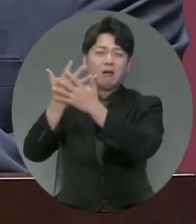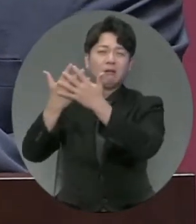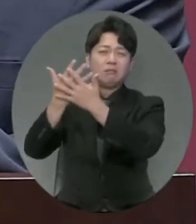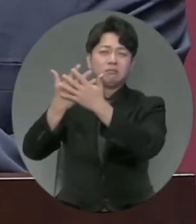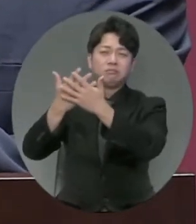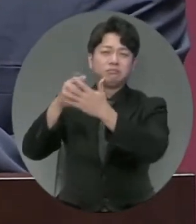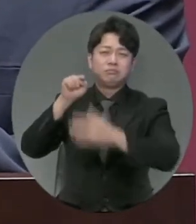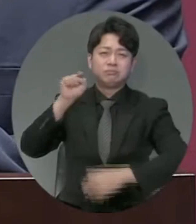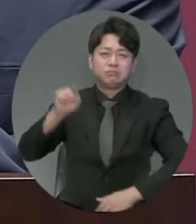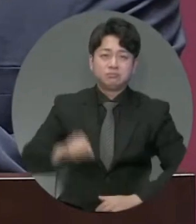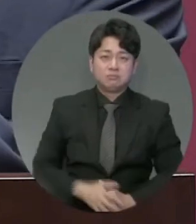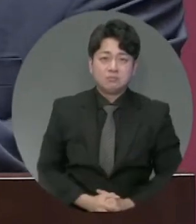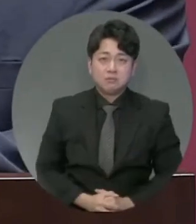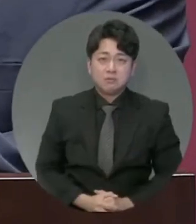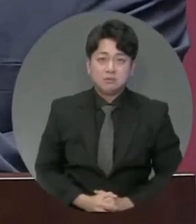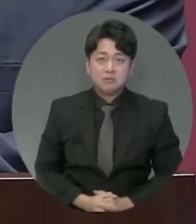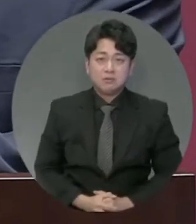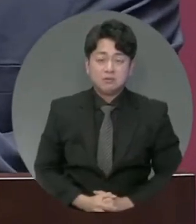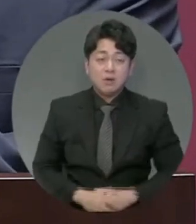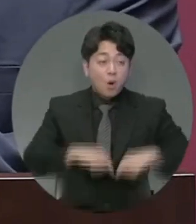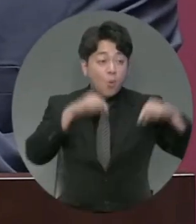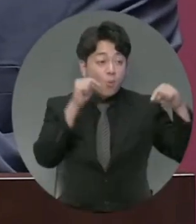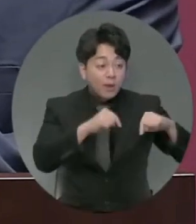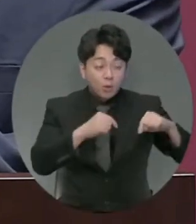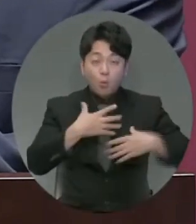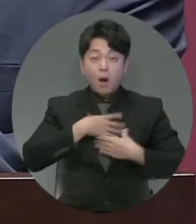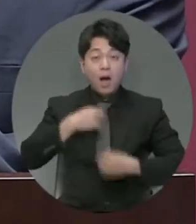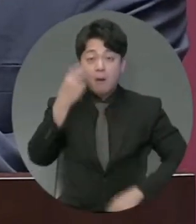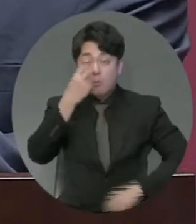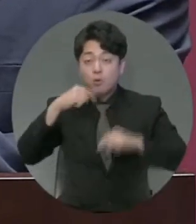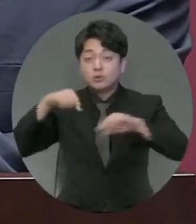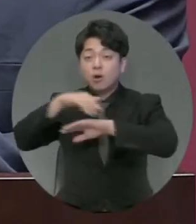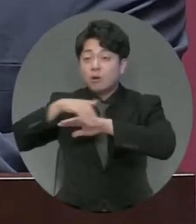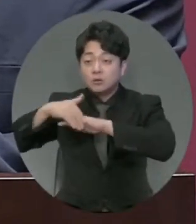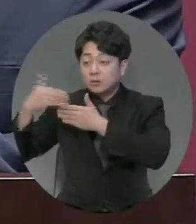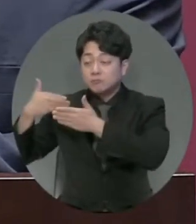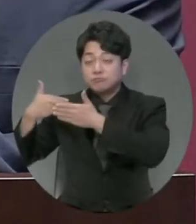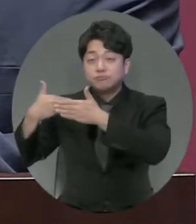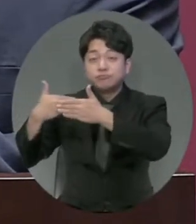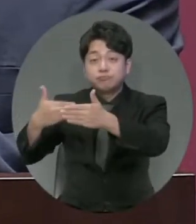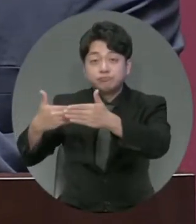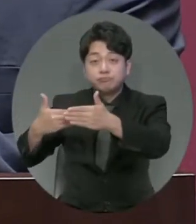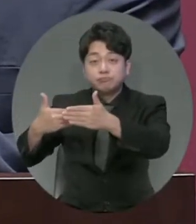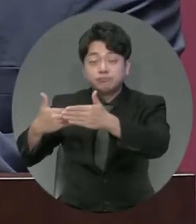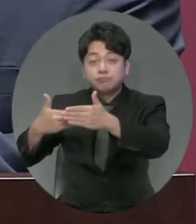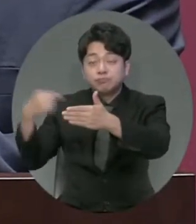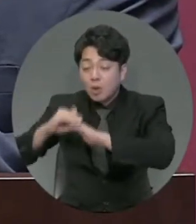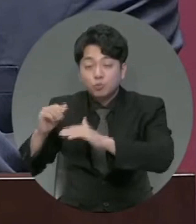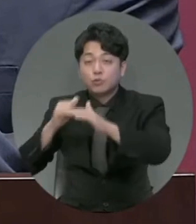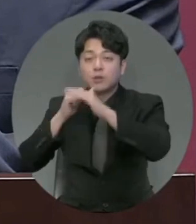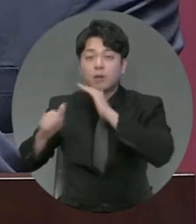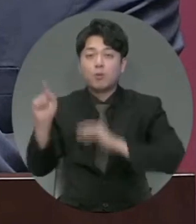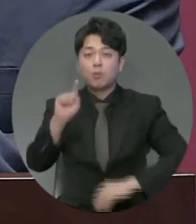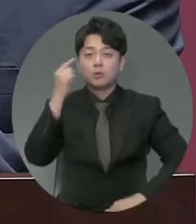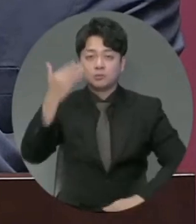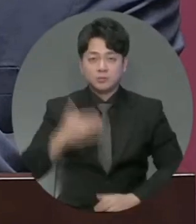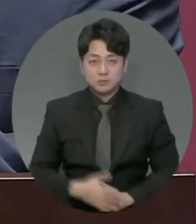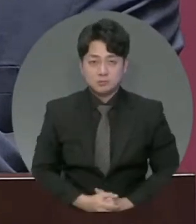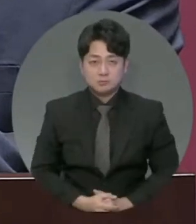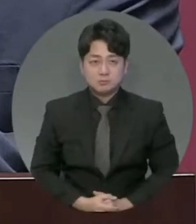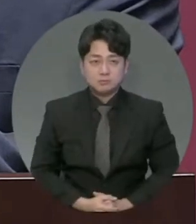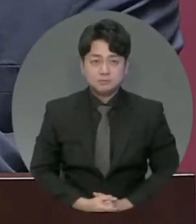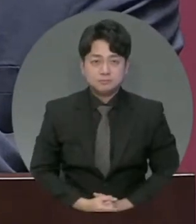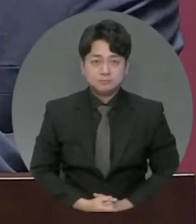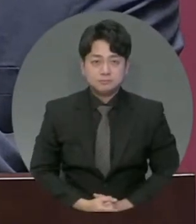총리님, 외교 안보 정책 2개월 동안 추진한 것 중에 생각나는 게 뭐 있습니까? 대표적인 것. 가장 중요한